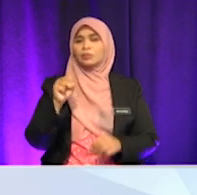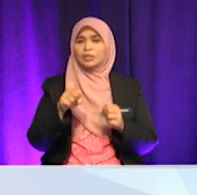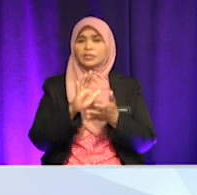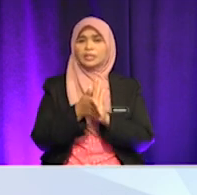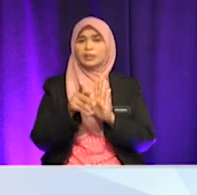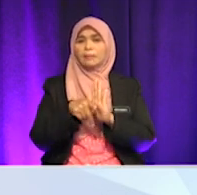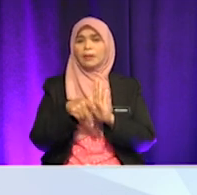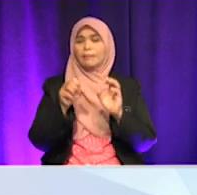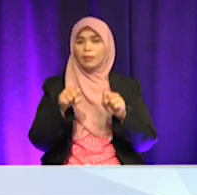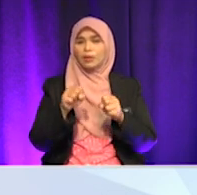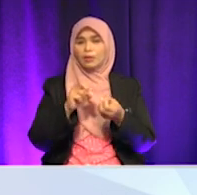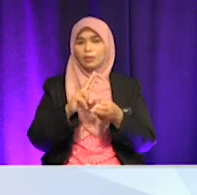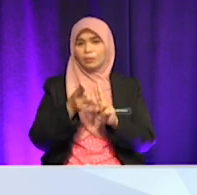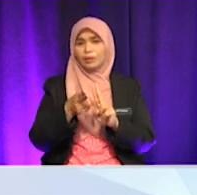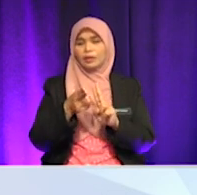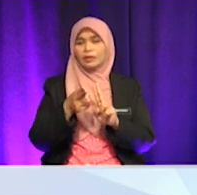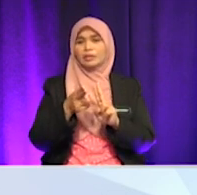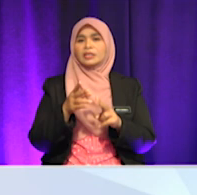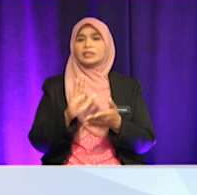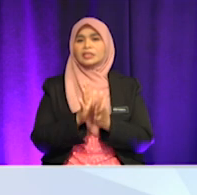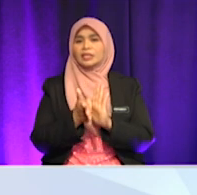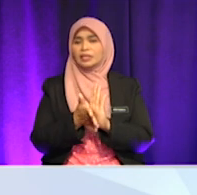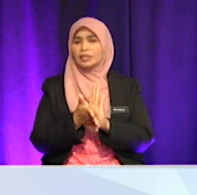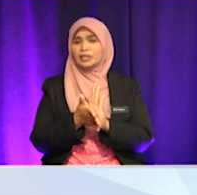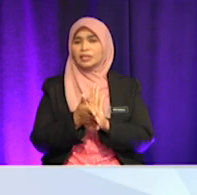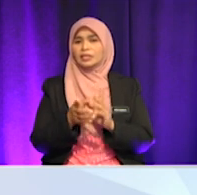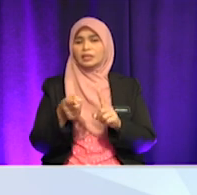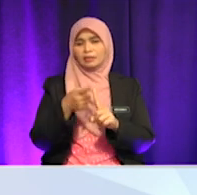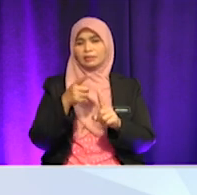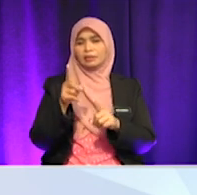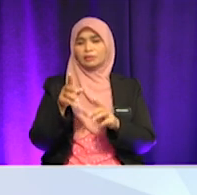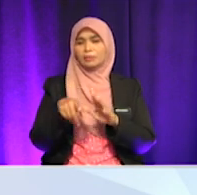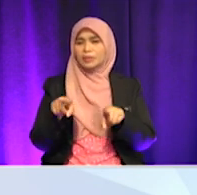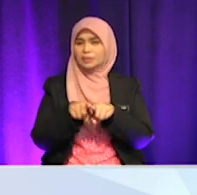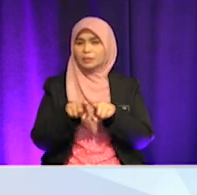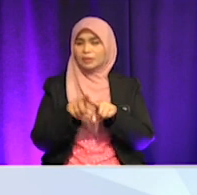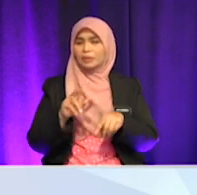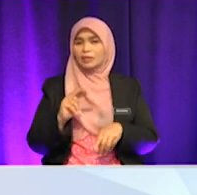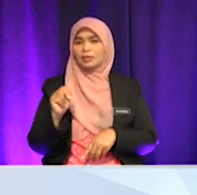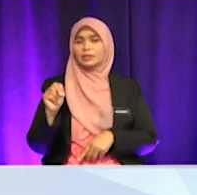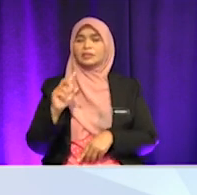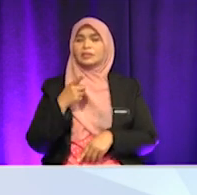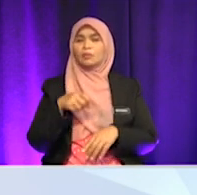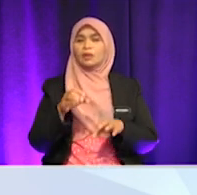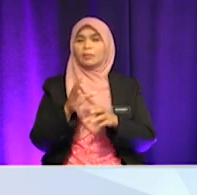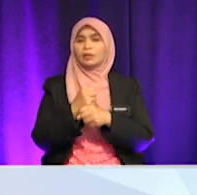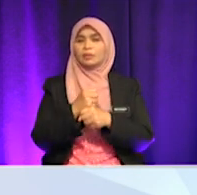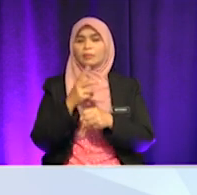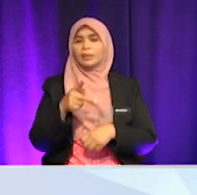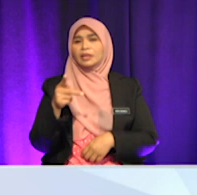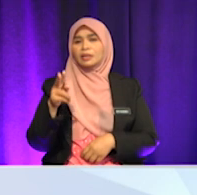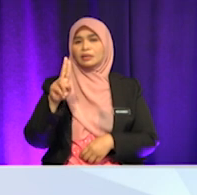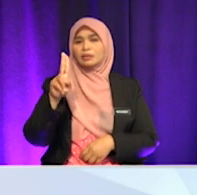algebra tersebut. Maka daripada satu persamaan tu kita boleh bentukkan pelbagai perkara rumus. Kita tengok